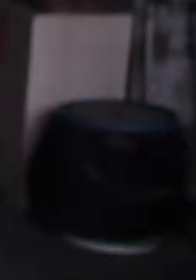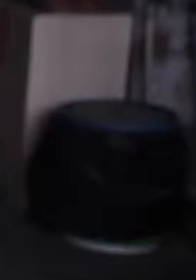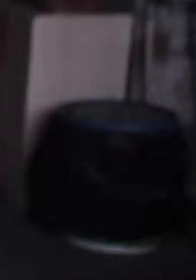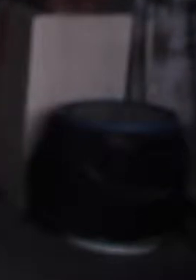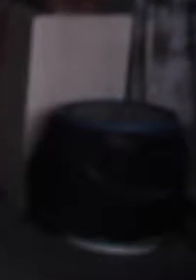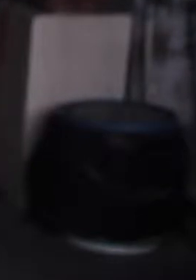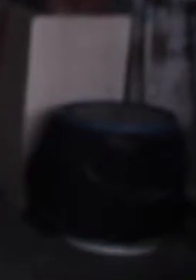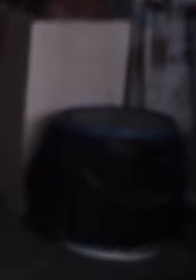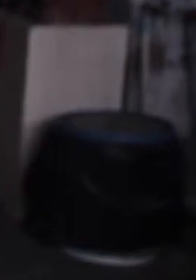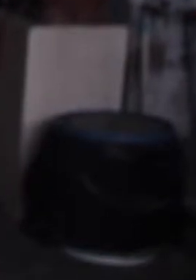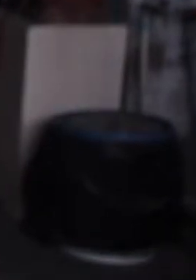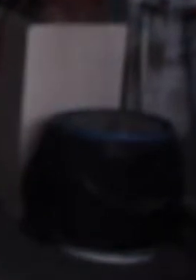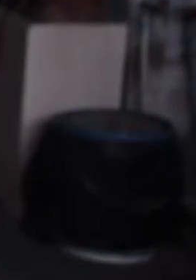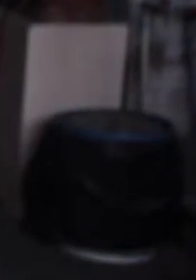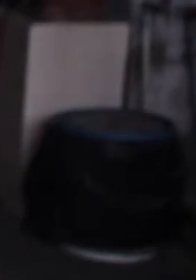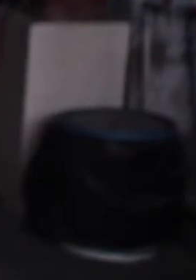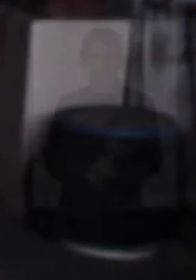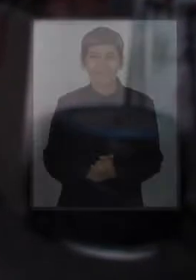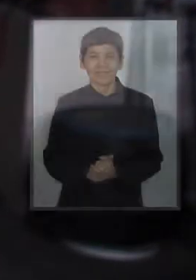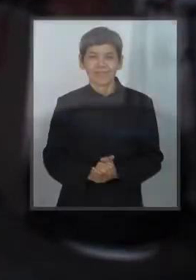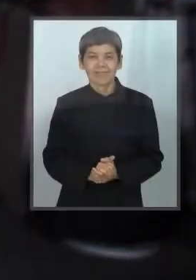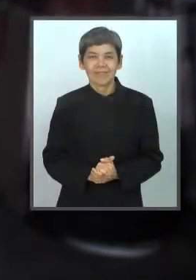จังหวัดเชียงใหม่ค่ะ